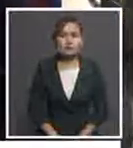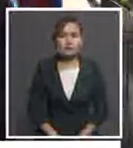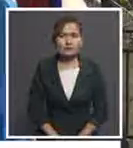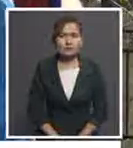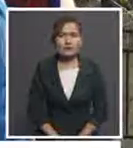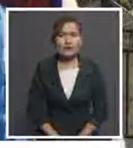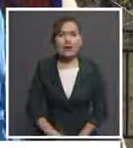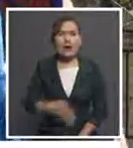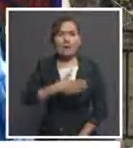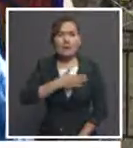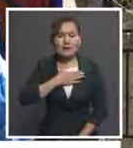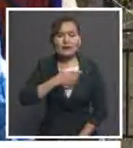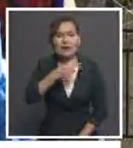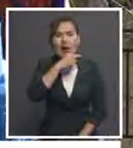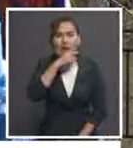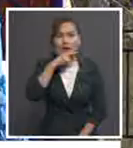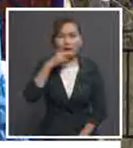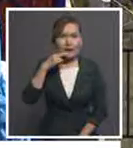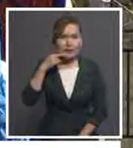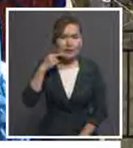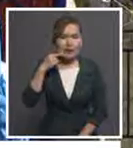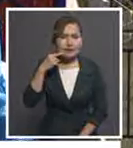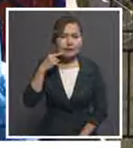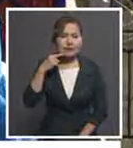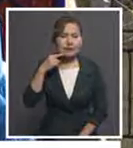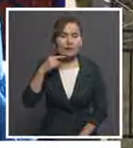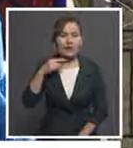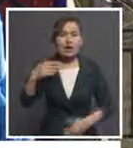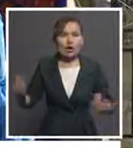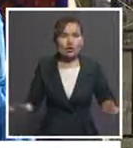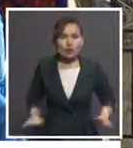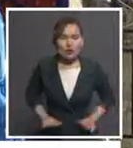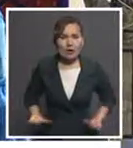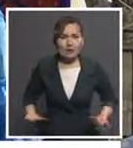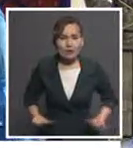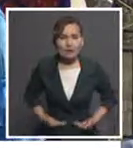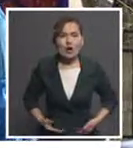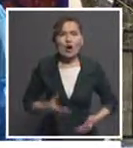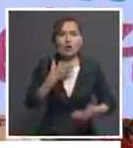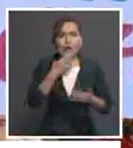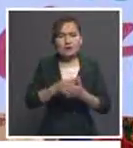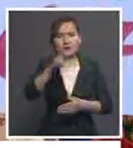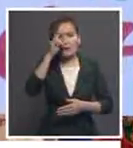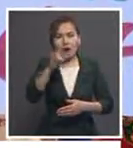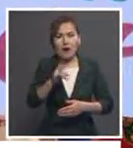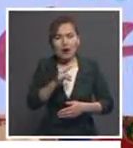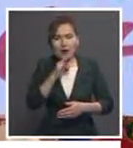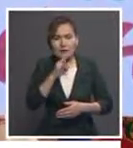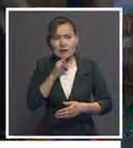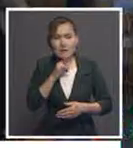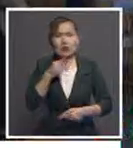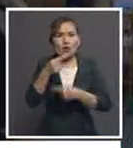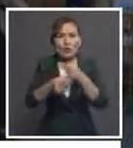біздің Россияға келіп тұрғанымызға тәуелдеріміздің бүйіл дүз жыл бөлет бір ғасыр. Бірақ өзіміздің қазақ қанымыз, жүрегіміз қазақ деп